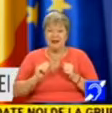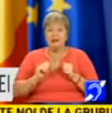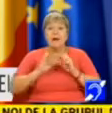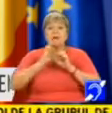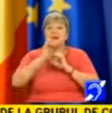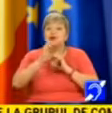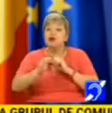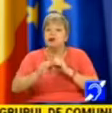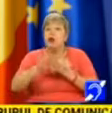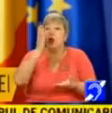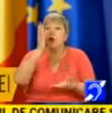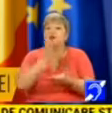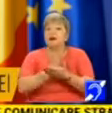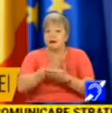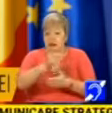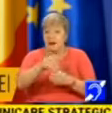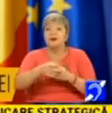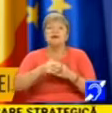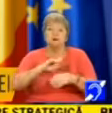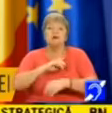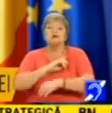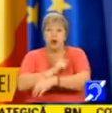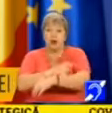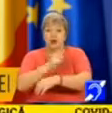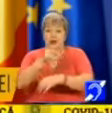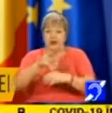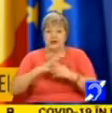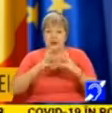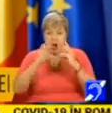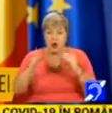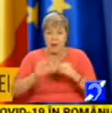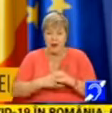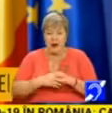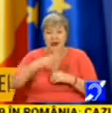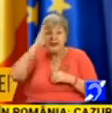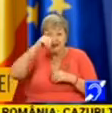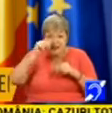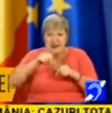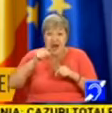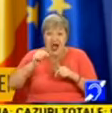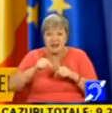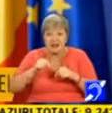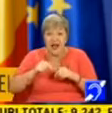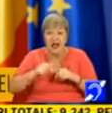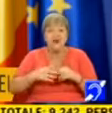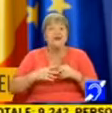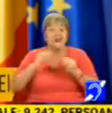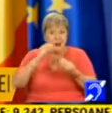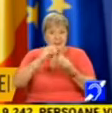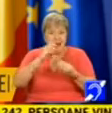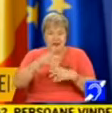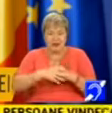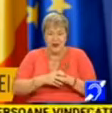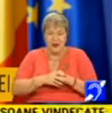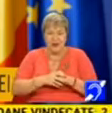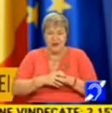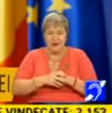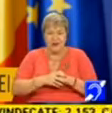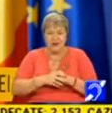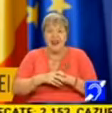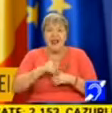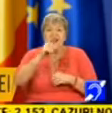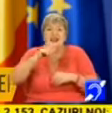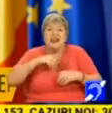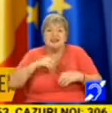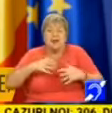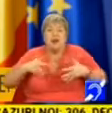măsurile impuse de autorități în aceste zile de sărbătoare. Sunt foarte bucuros